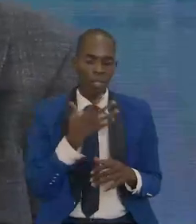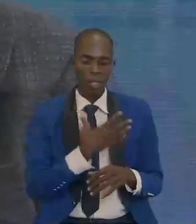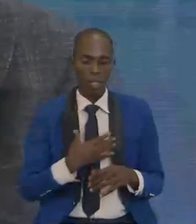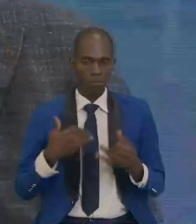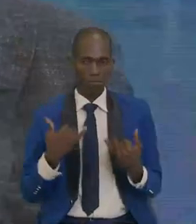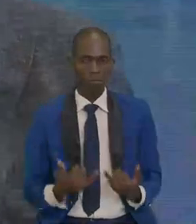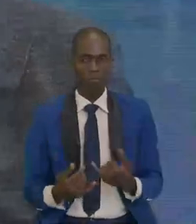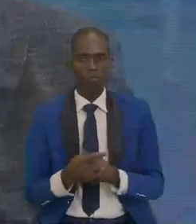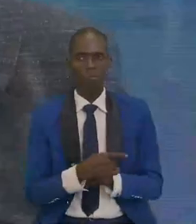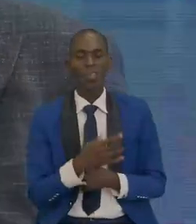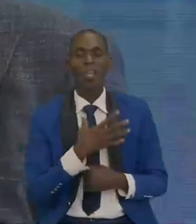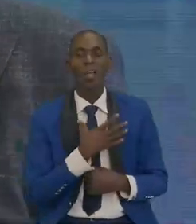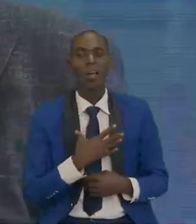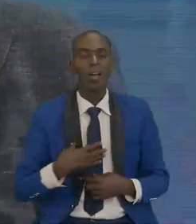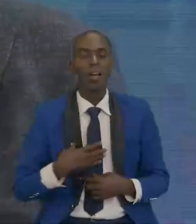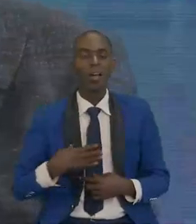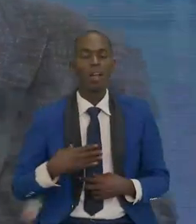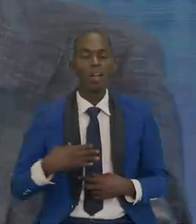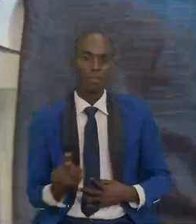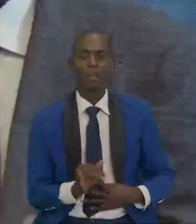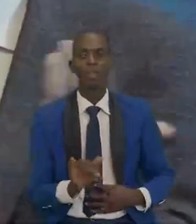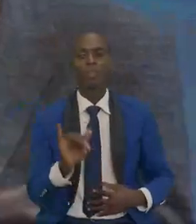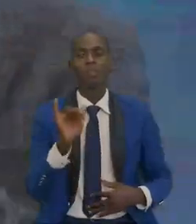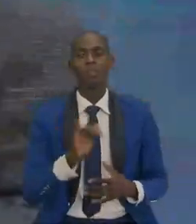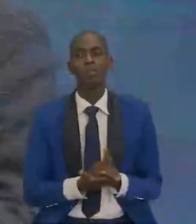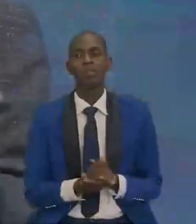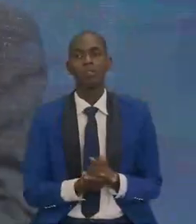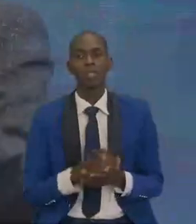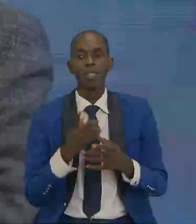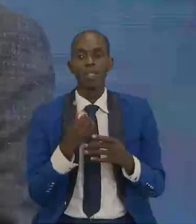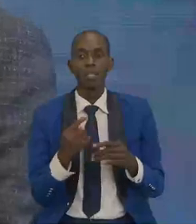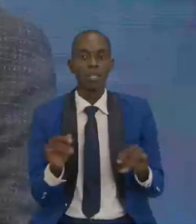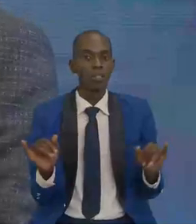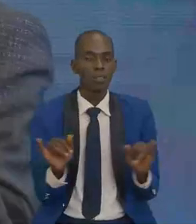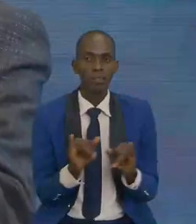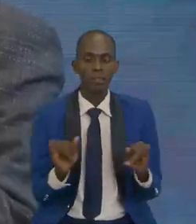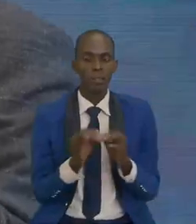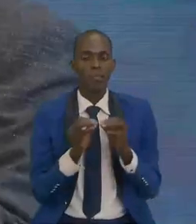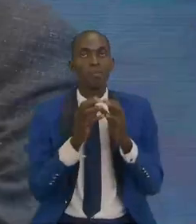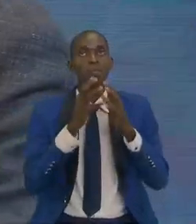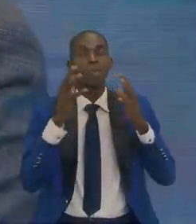même hier, aujourd'hui et éternellement.